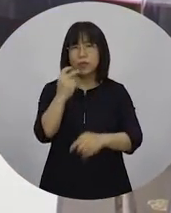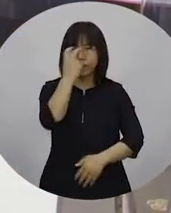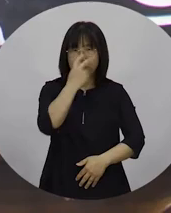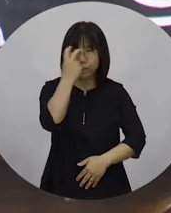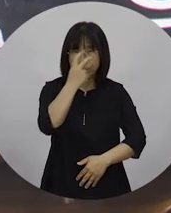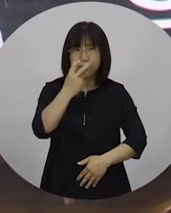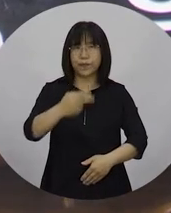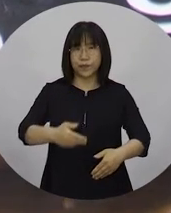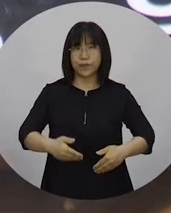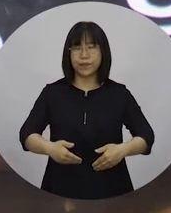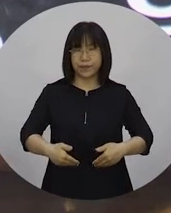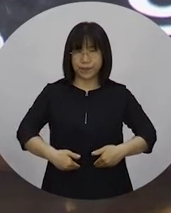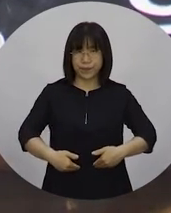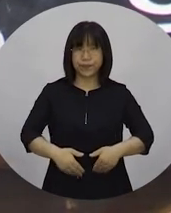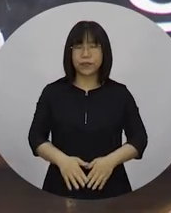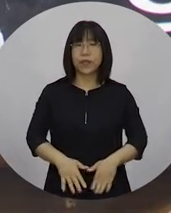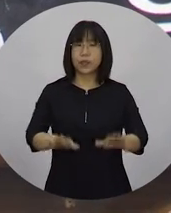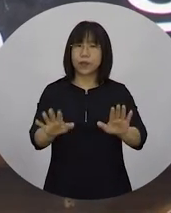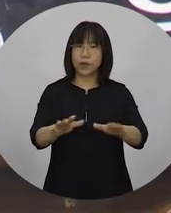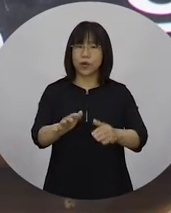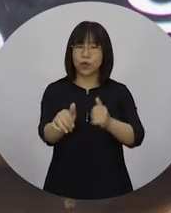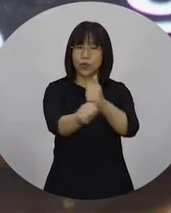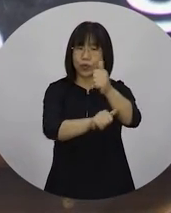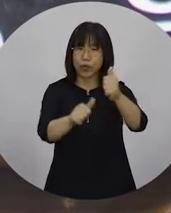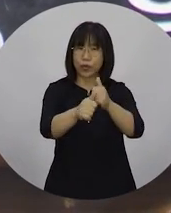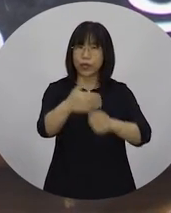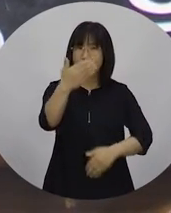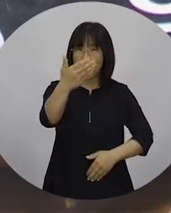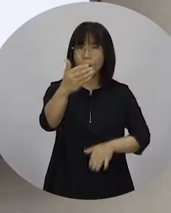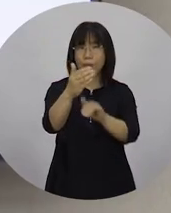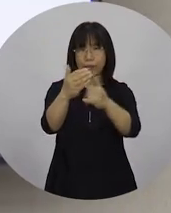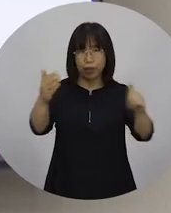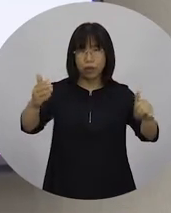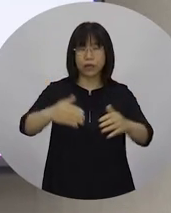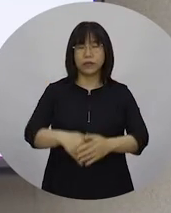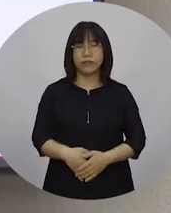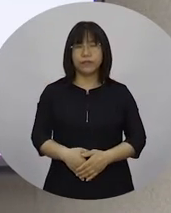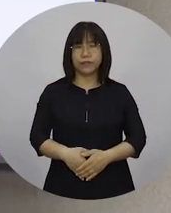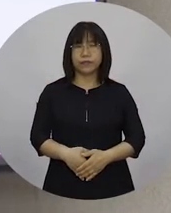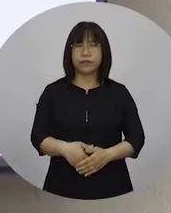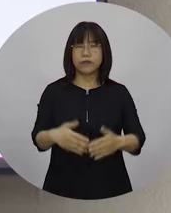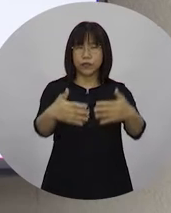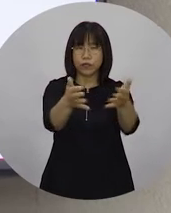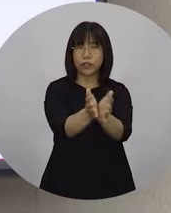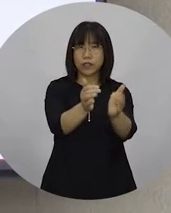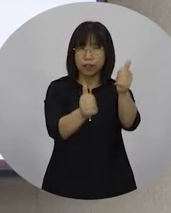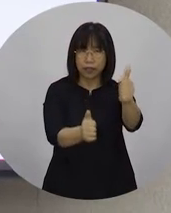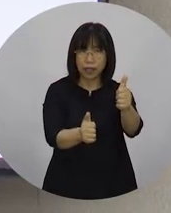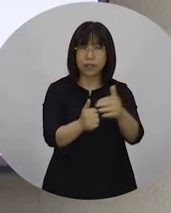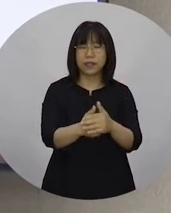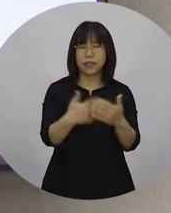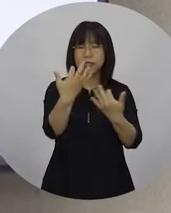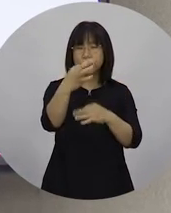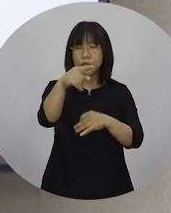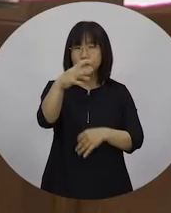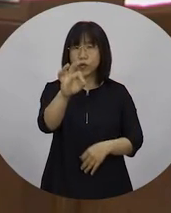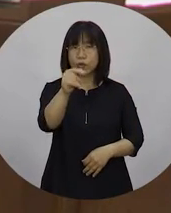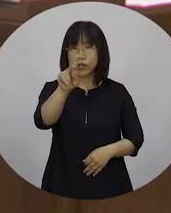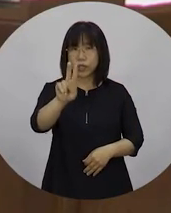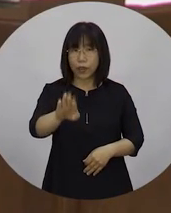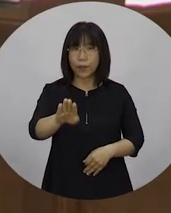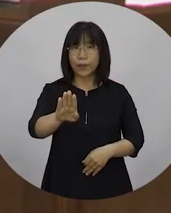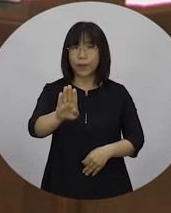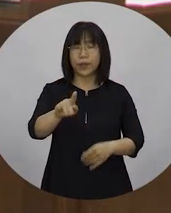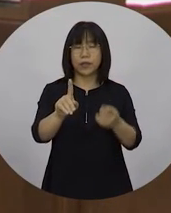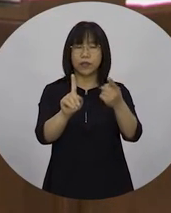안건에 대한 심사 활동을 펼치게 됩니다 특히 9명에 의원으로 예산결산특별위원회 를 구성하고 위원장